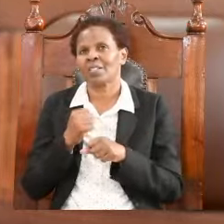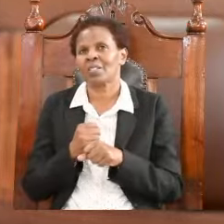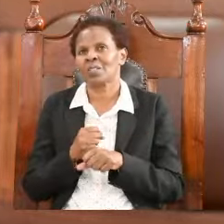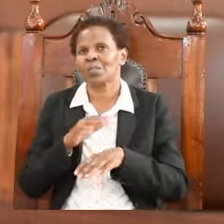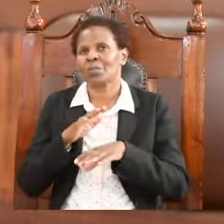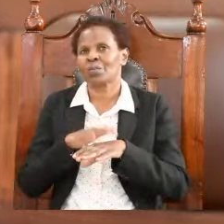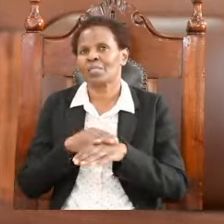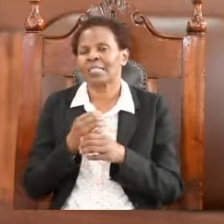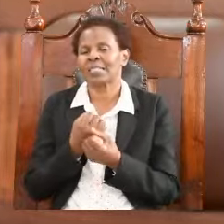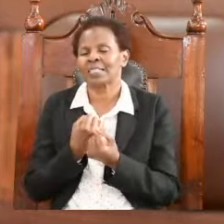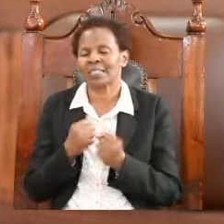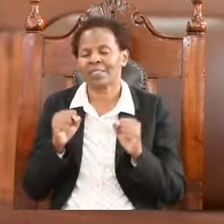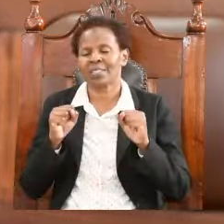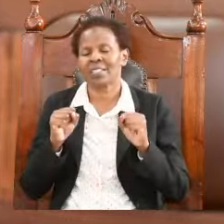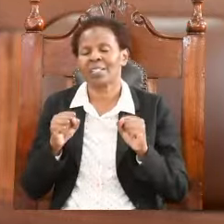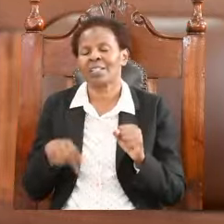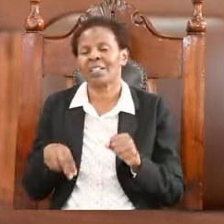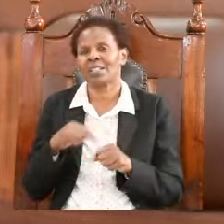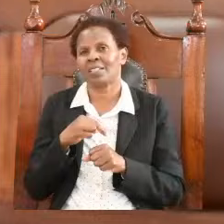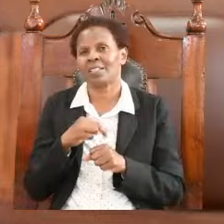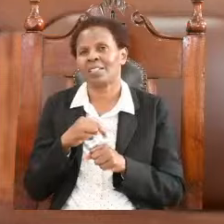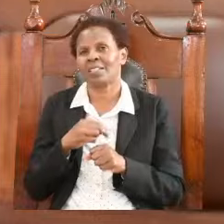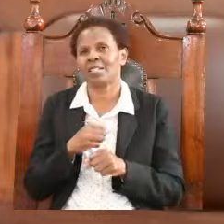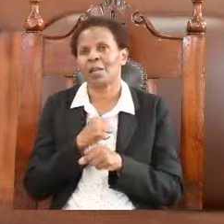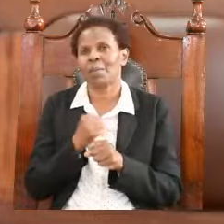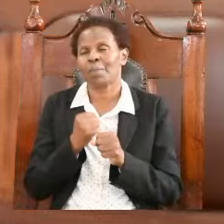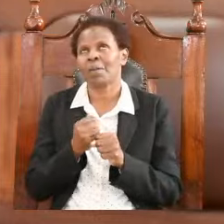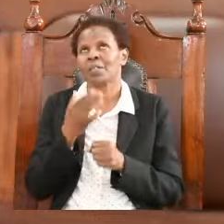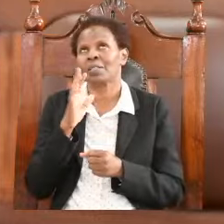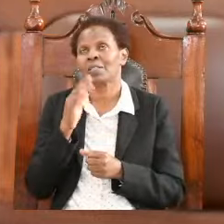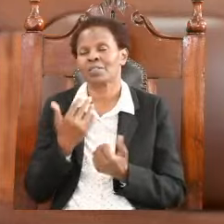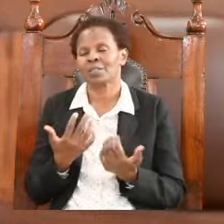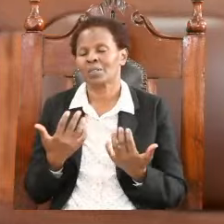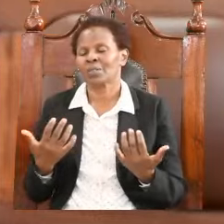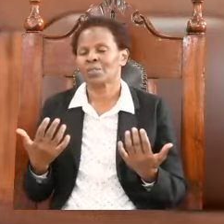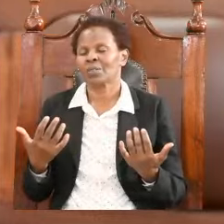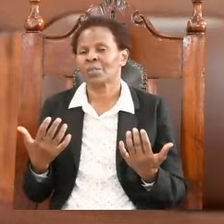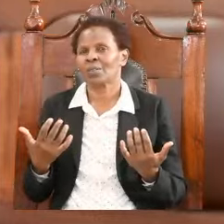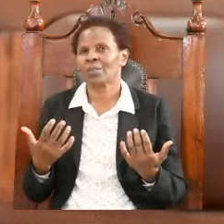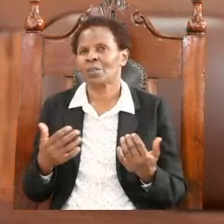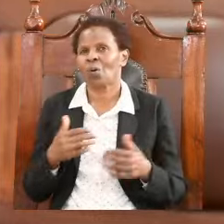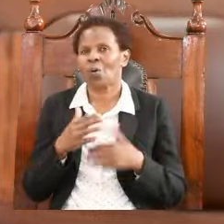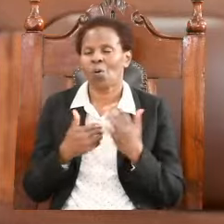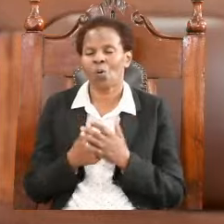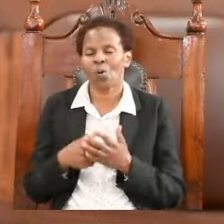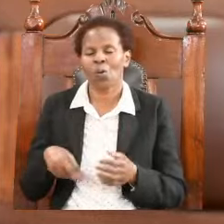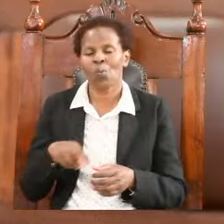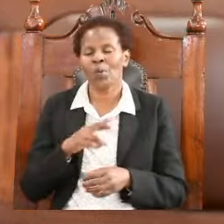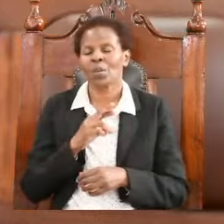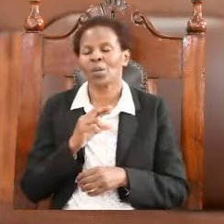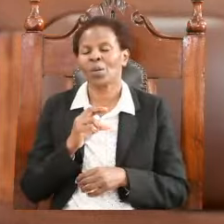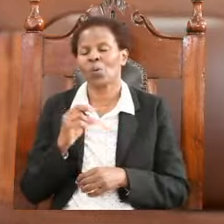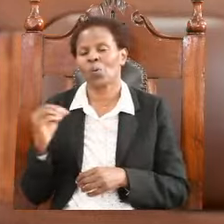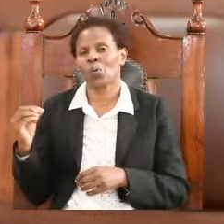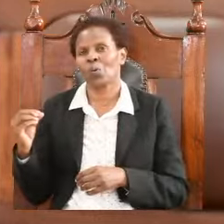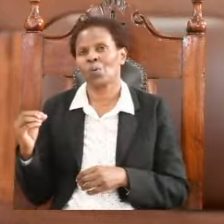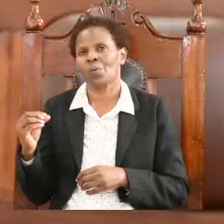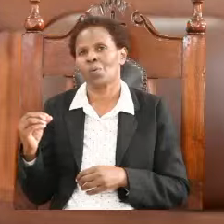agicoka agituhonokia agitwita agitutua andu ake nigetha kuria guothe twathie tugathie